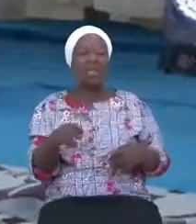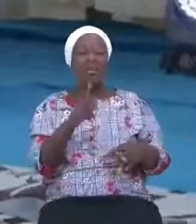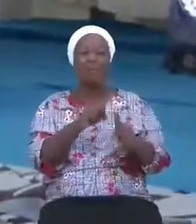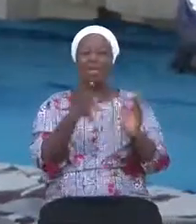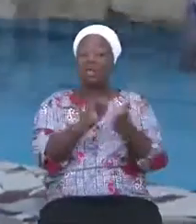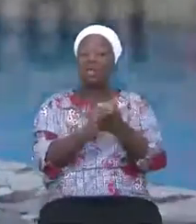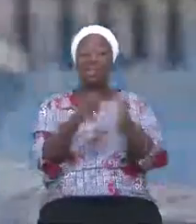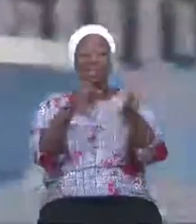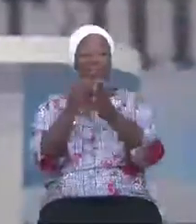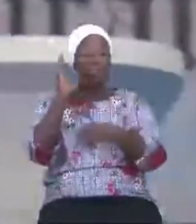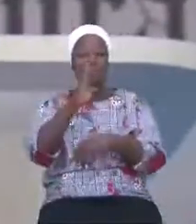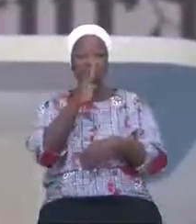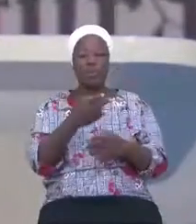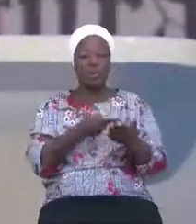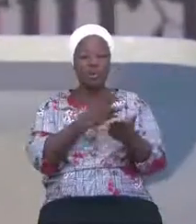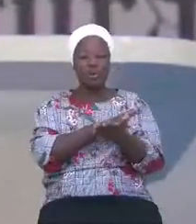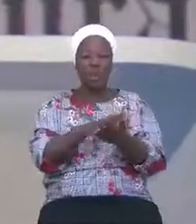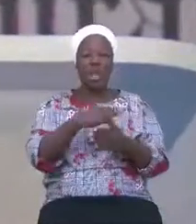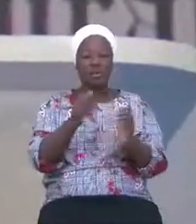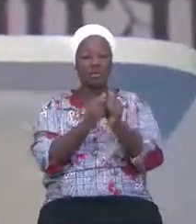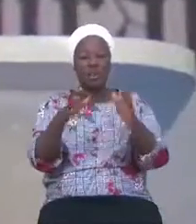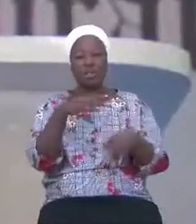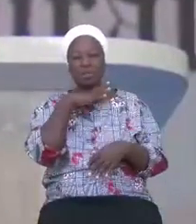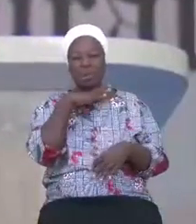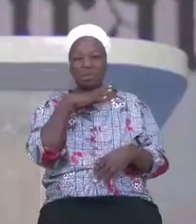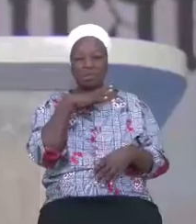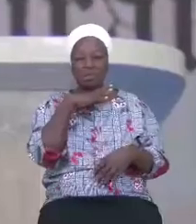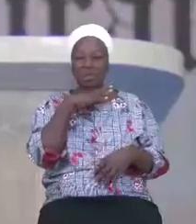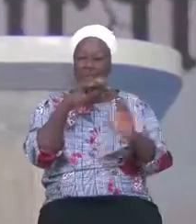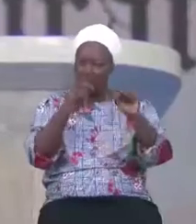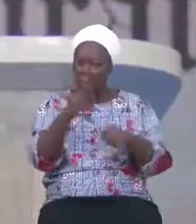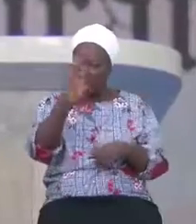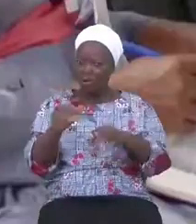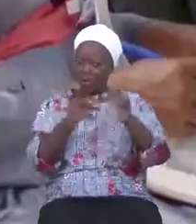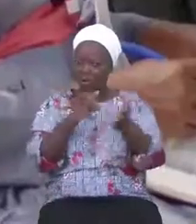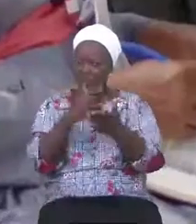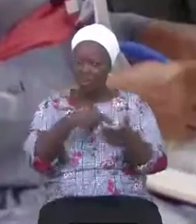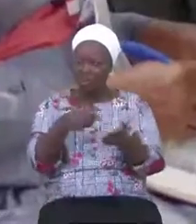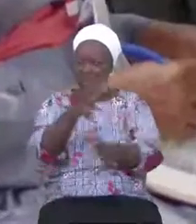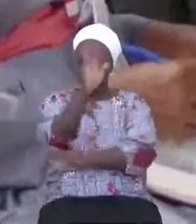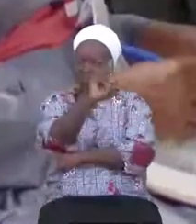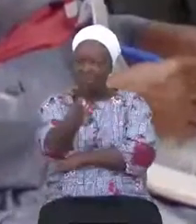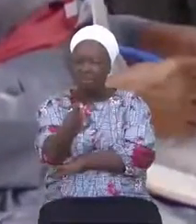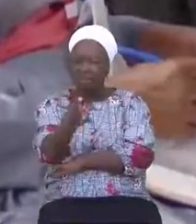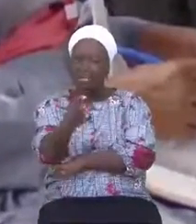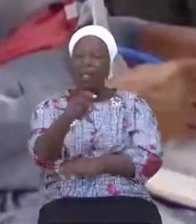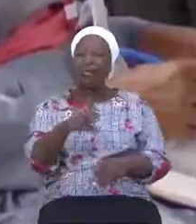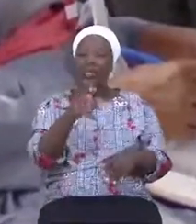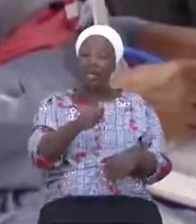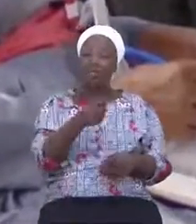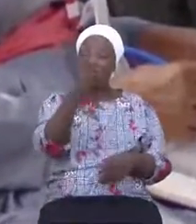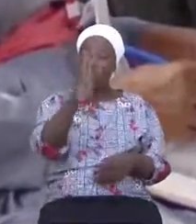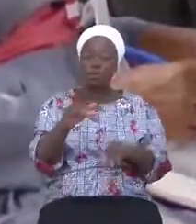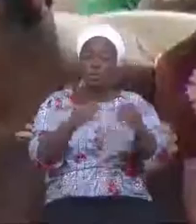mais sainte et irrépréhensible. » Est-ce que Dieu peut le faire ce jour? Est-ce que Dieu peut le faire en